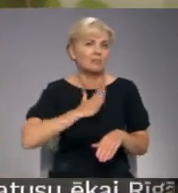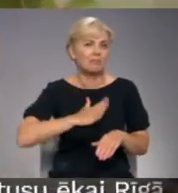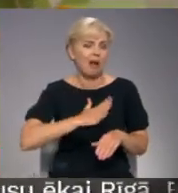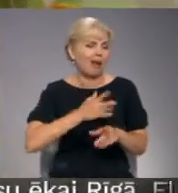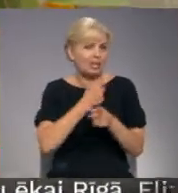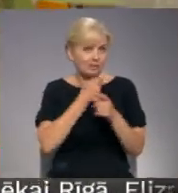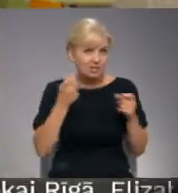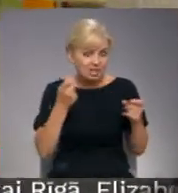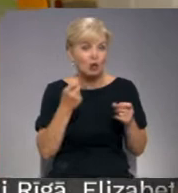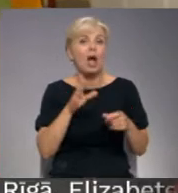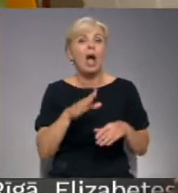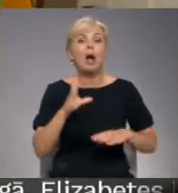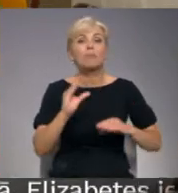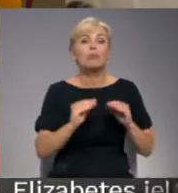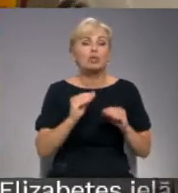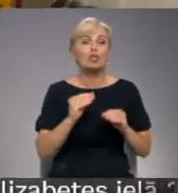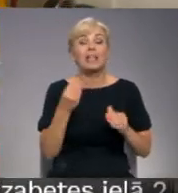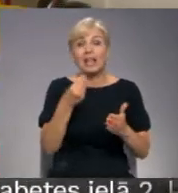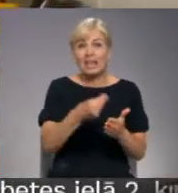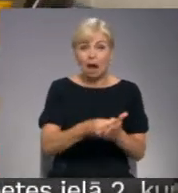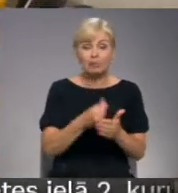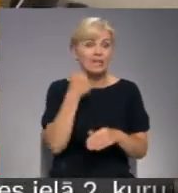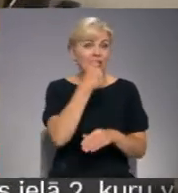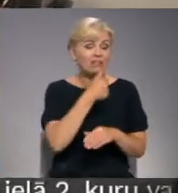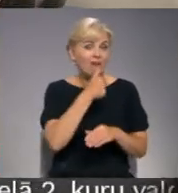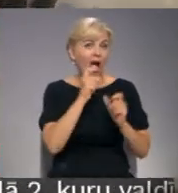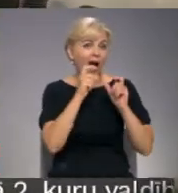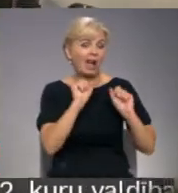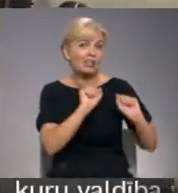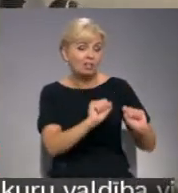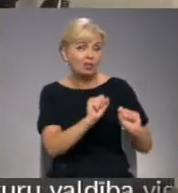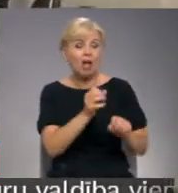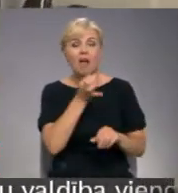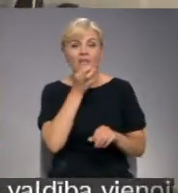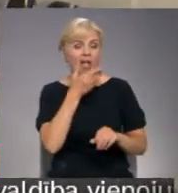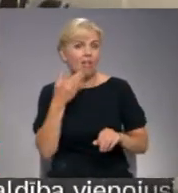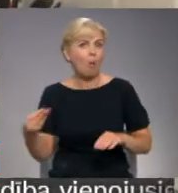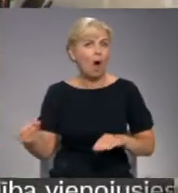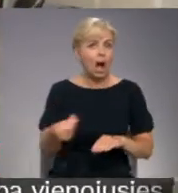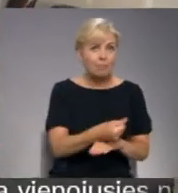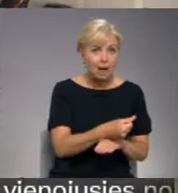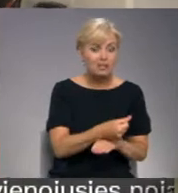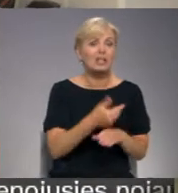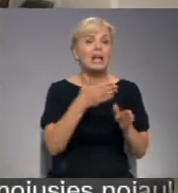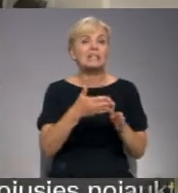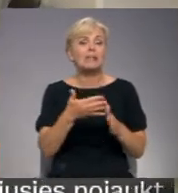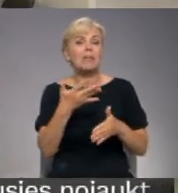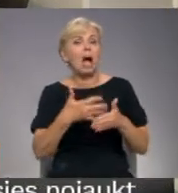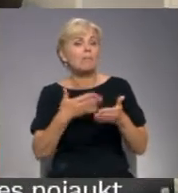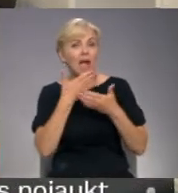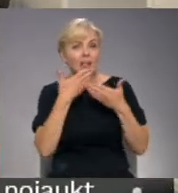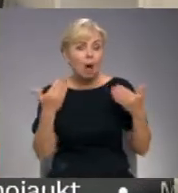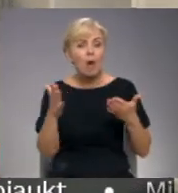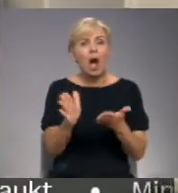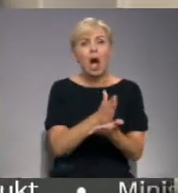līdzekļiem iegādātie individuālie aizsardzības līdzekļi aizvien nesot kompensēti. Precīzu aplēšu slimnīcām nav, taču